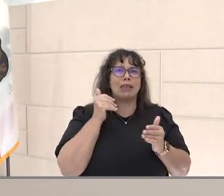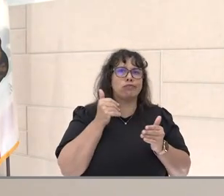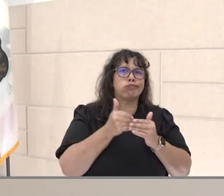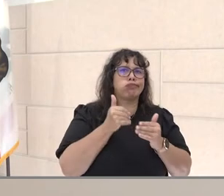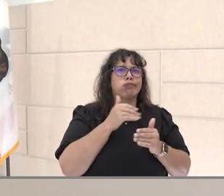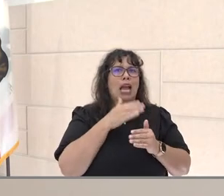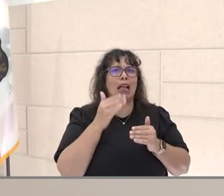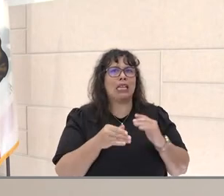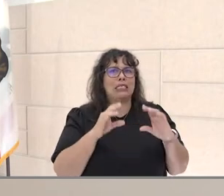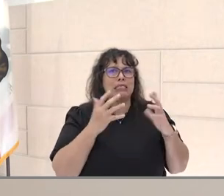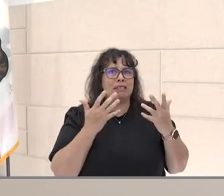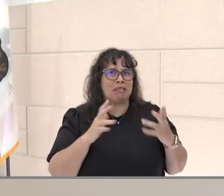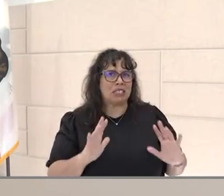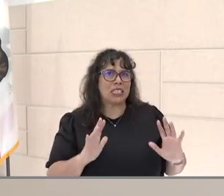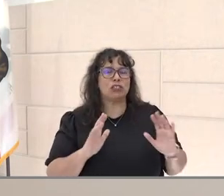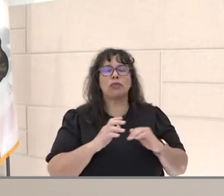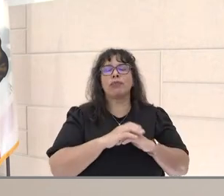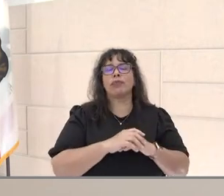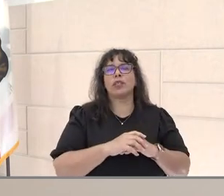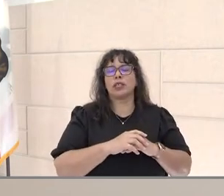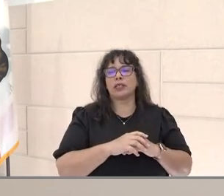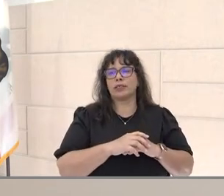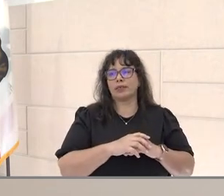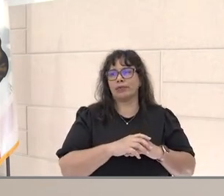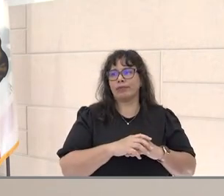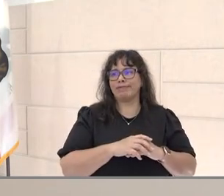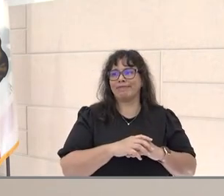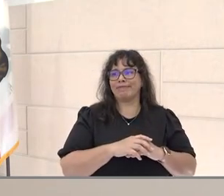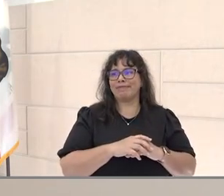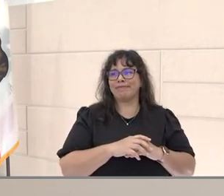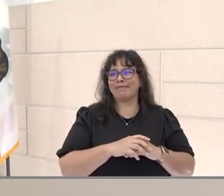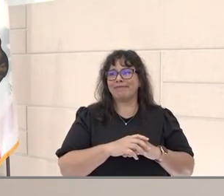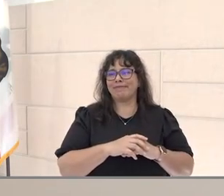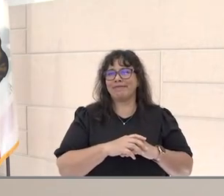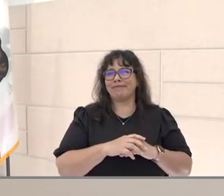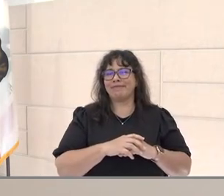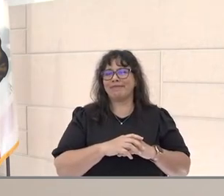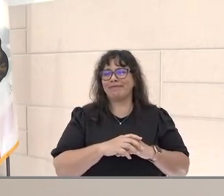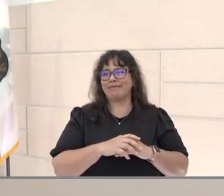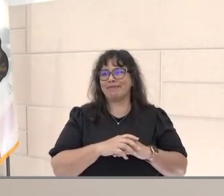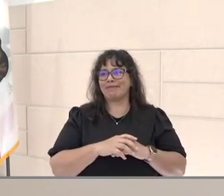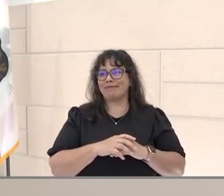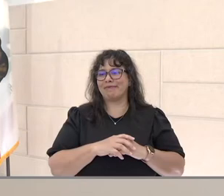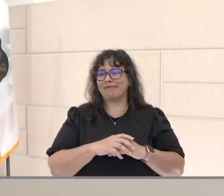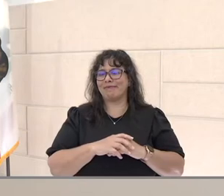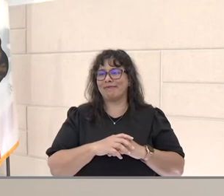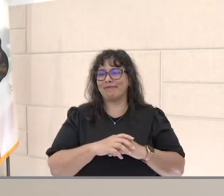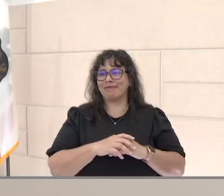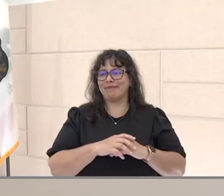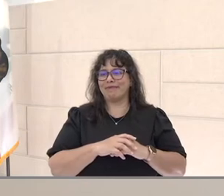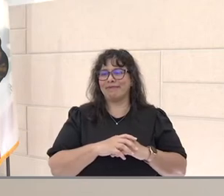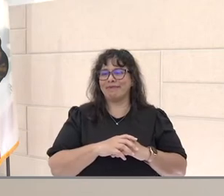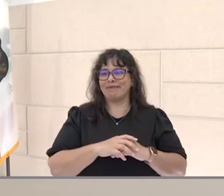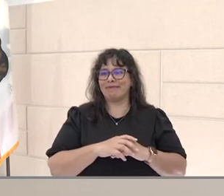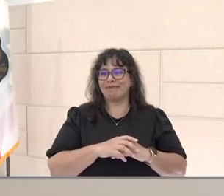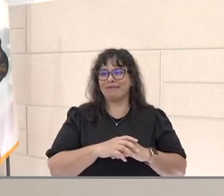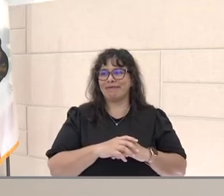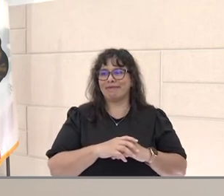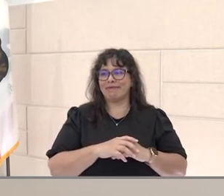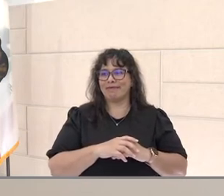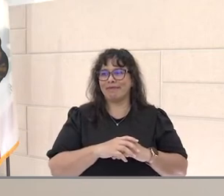ងច្បាស់លាស់ទេមុននឹងចេញទៅថ្នាក់ហើយរំលឹកទៅកាន់សិស្សឲ្យប្រើក្រុមបុក